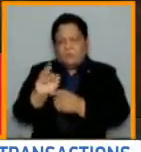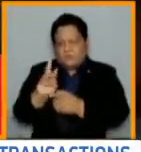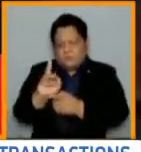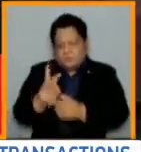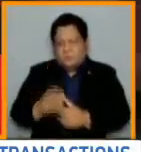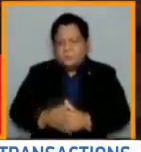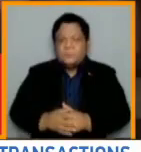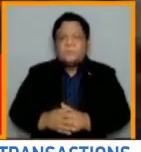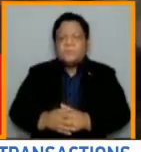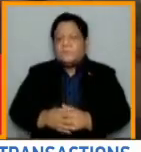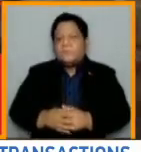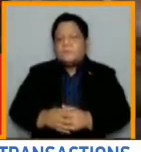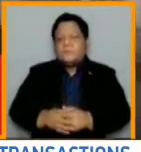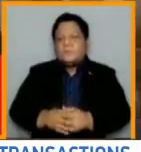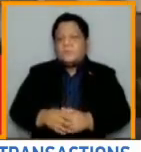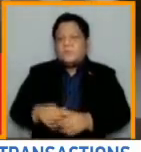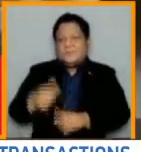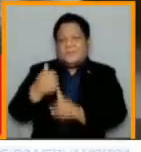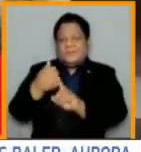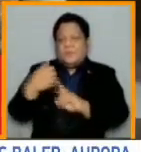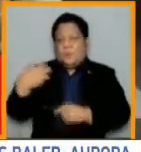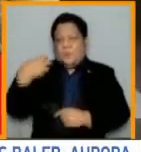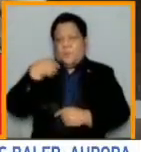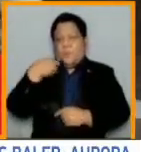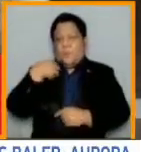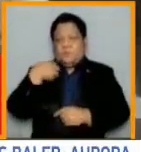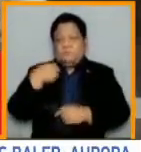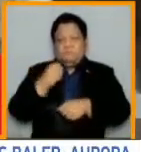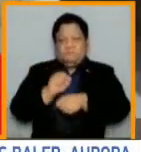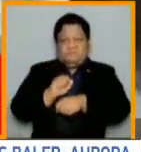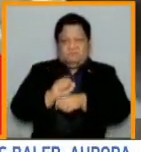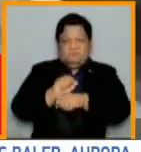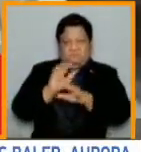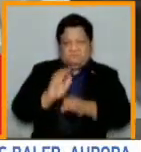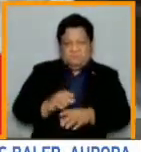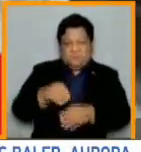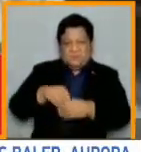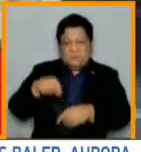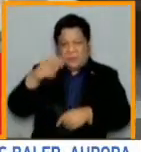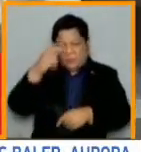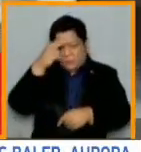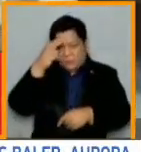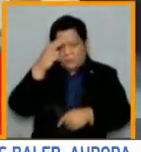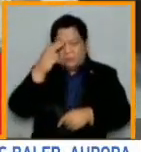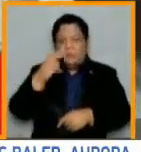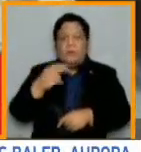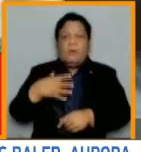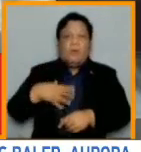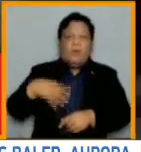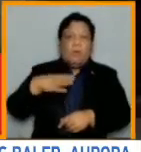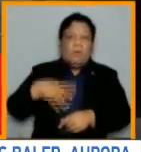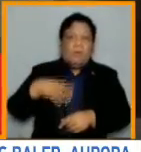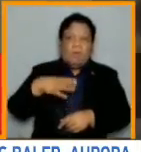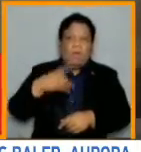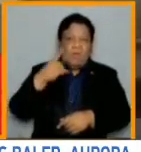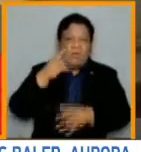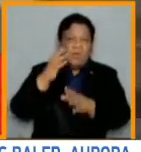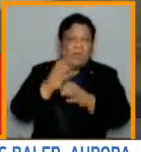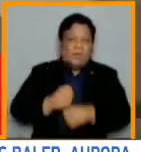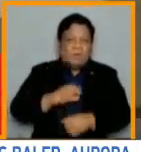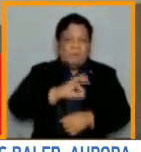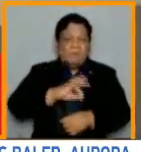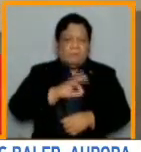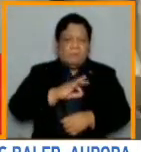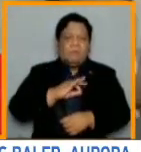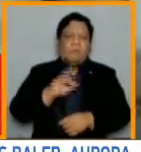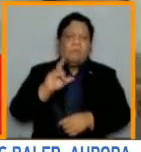isang construction firm sa Saudi na si Joey Borja, kinamatayan na ang kakahintay ng kanyang sahod at benefits na ipinagkait sa